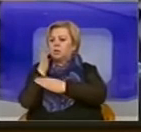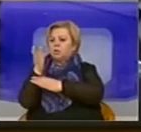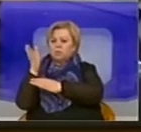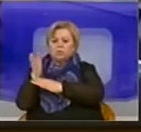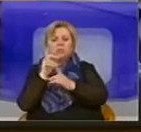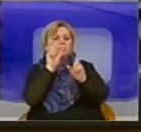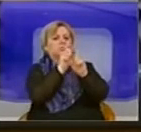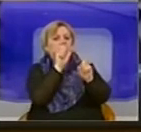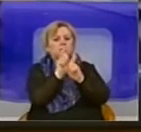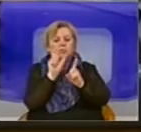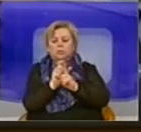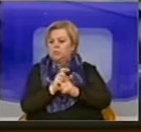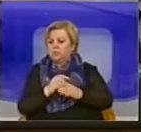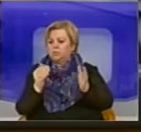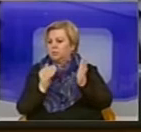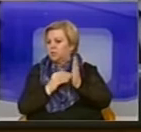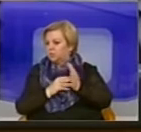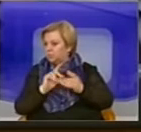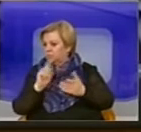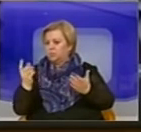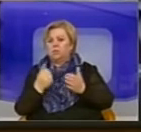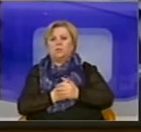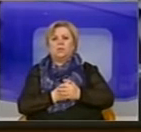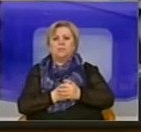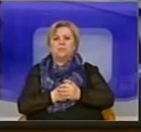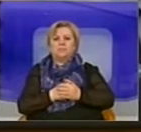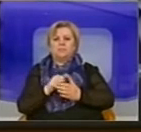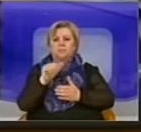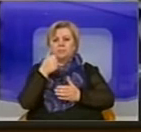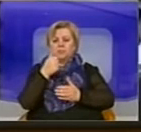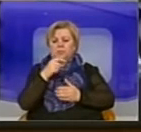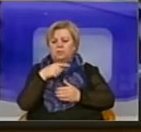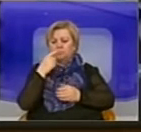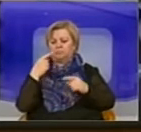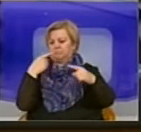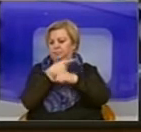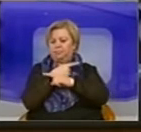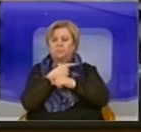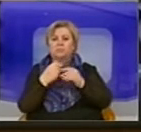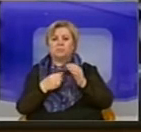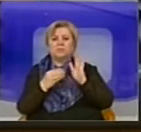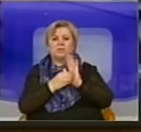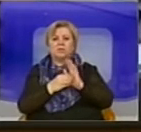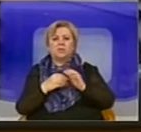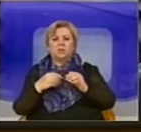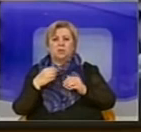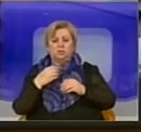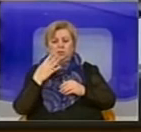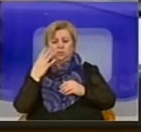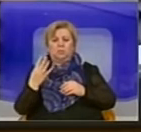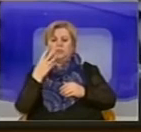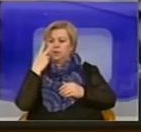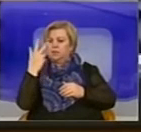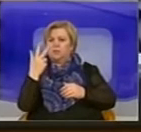më tej, dhe të cilat nuk ka nevojë të shkojë. Dhe po e përmend vetëm një diskrepancë këtu. Për shembull, në faqen 43 të programit